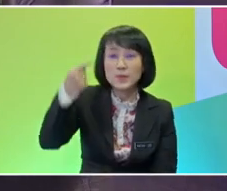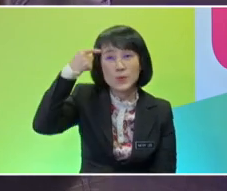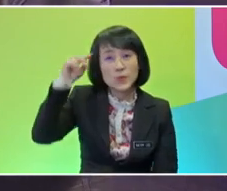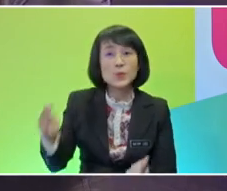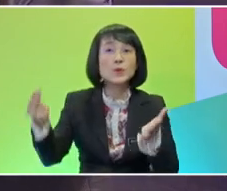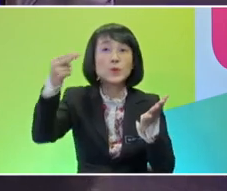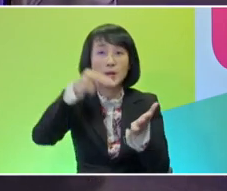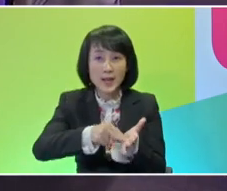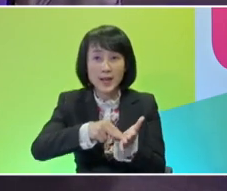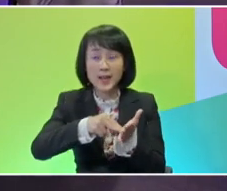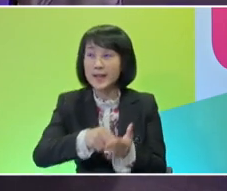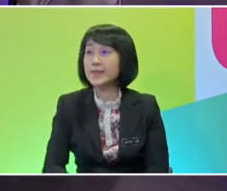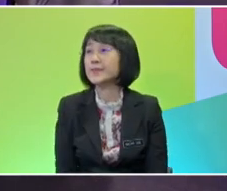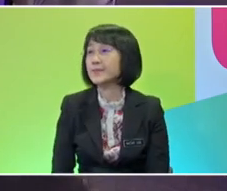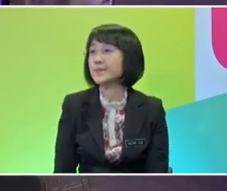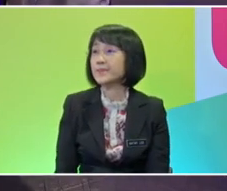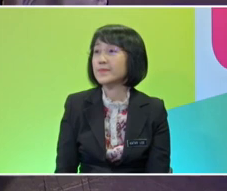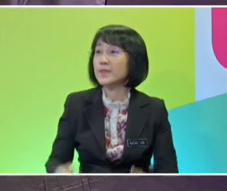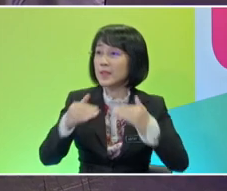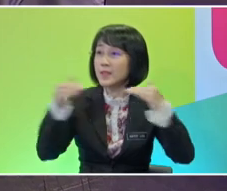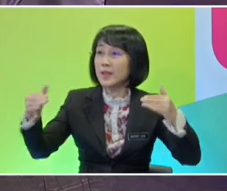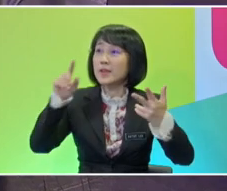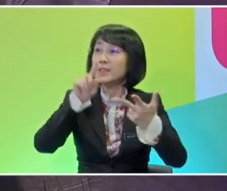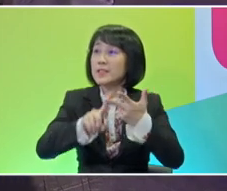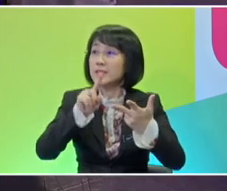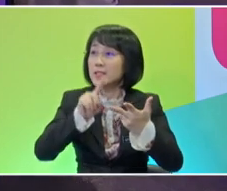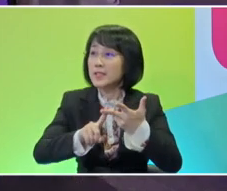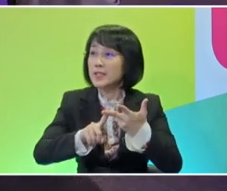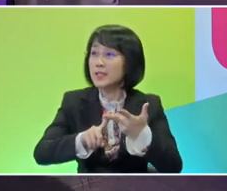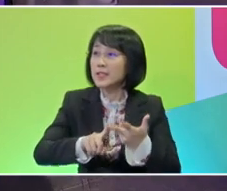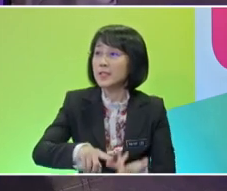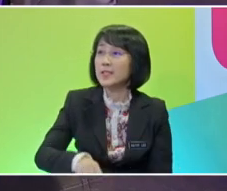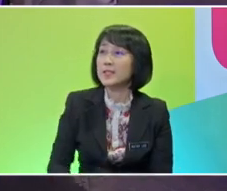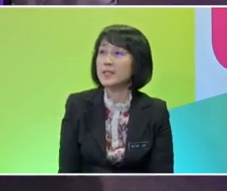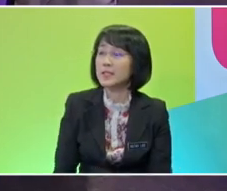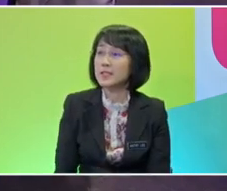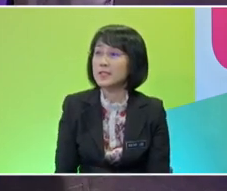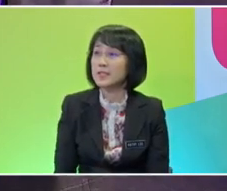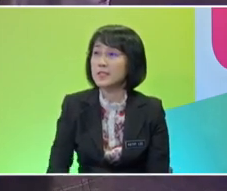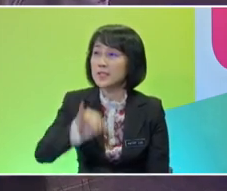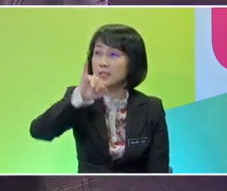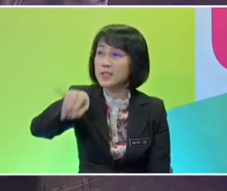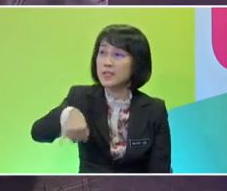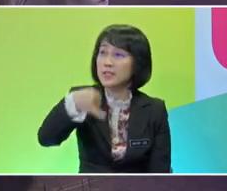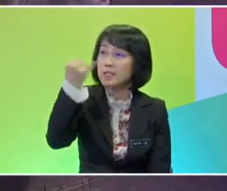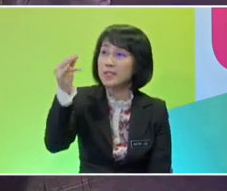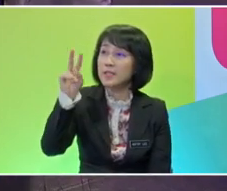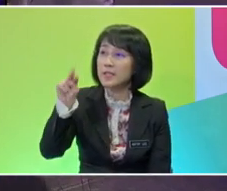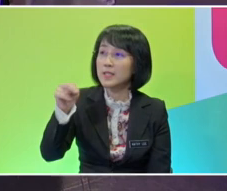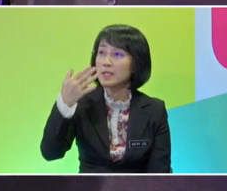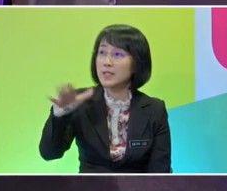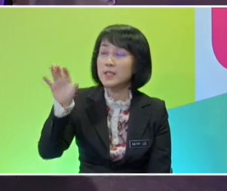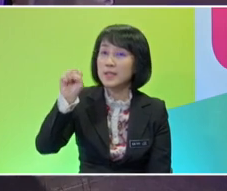Oke kemudian kita pergi ke pada tahap yang seterusnya selepas yukay yaitu di peringkat Liga kemudian kita ada duren